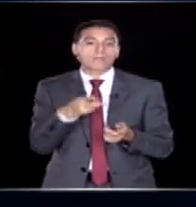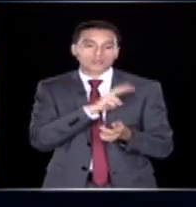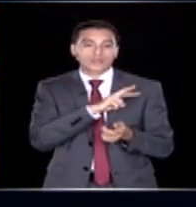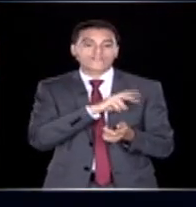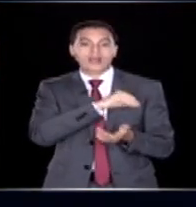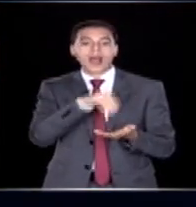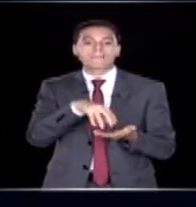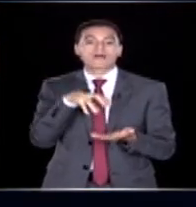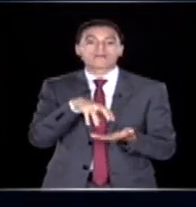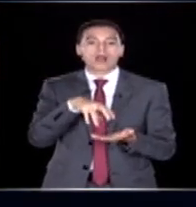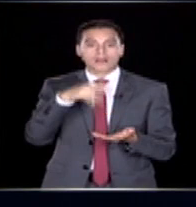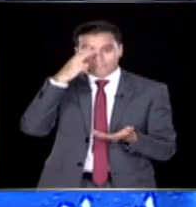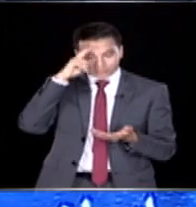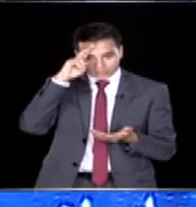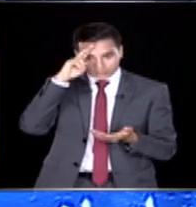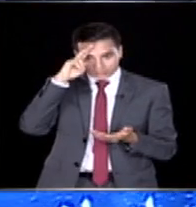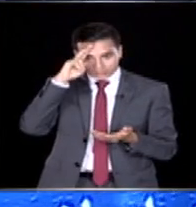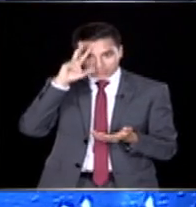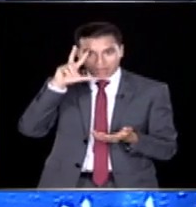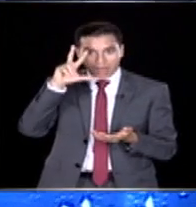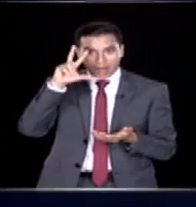إيه ده؟ المعز لدين الله الفاطمي.